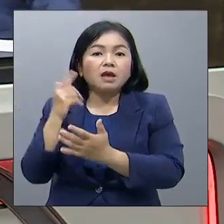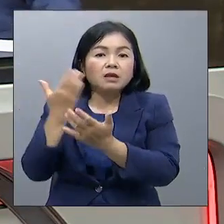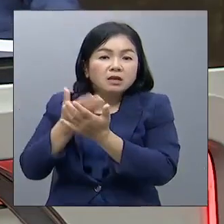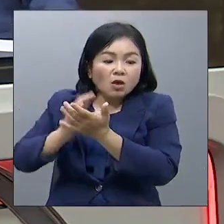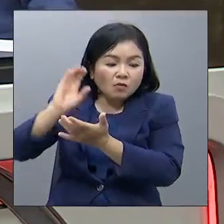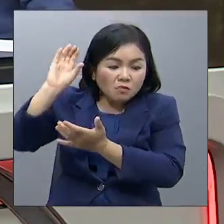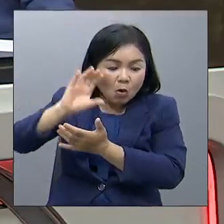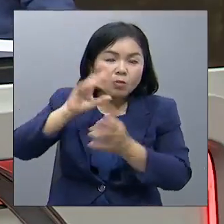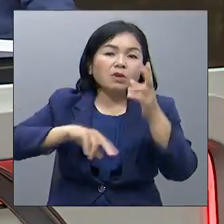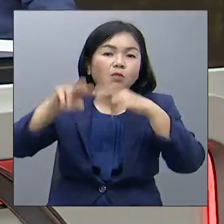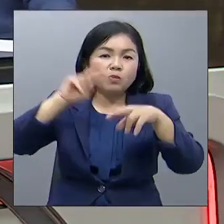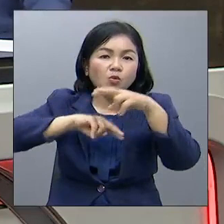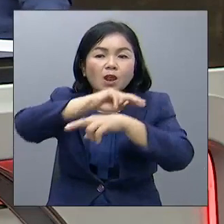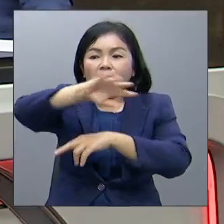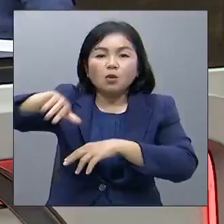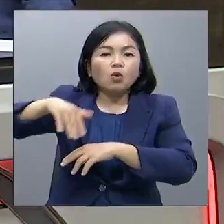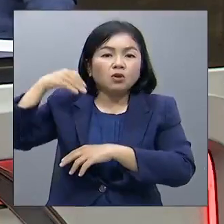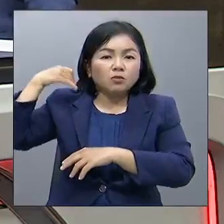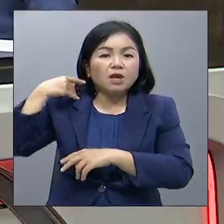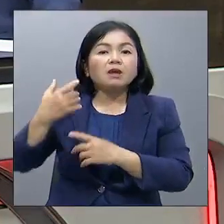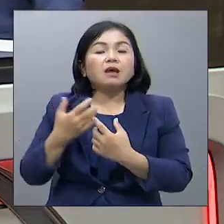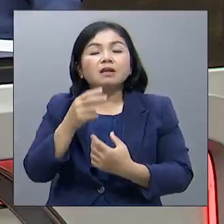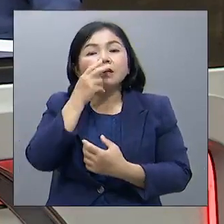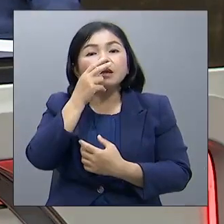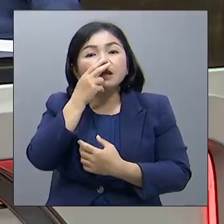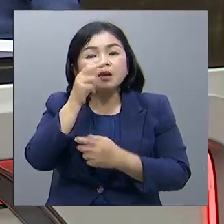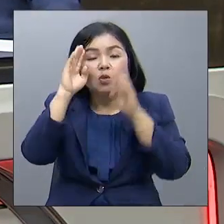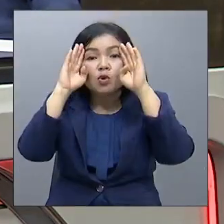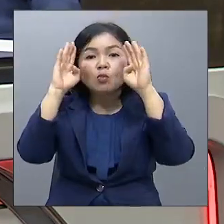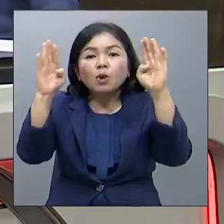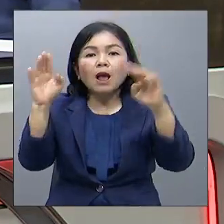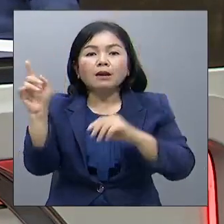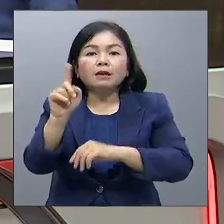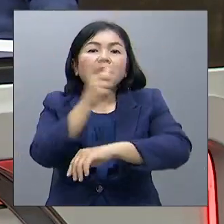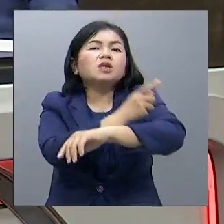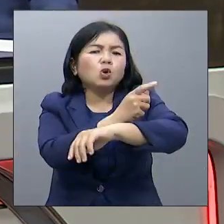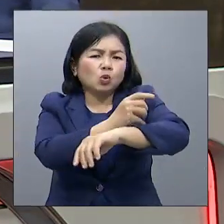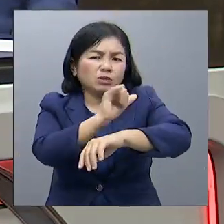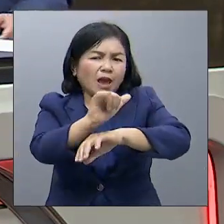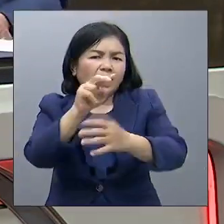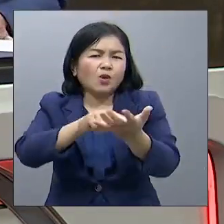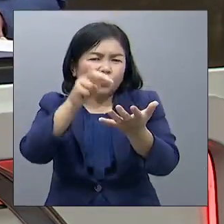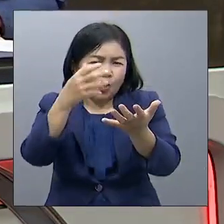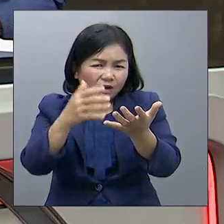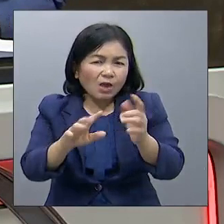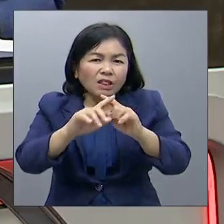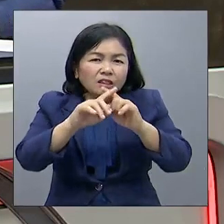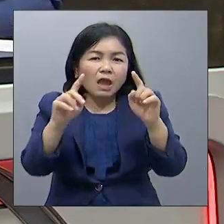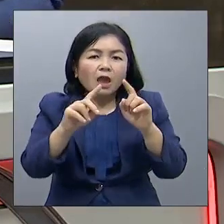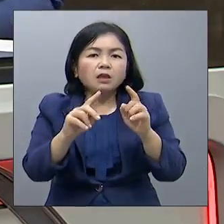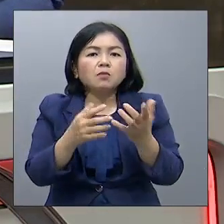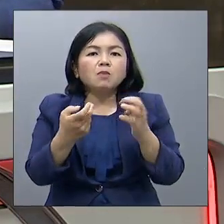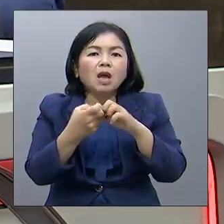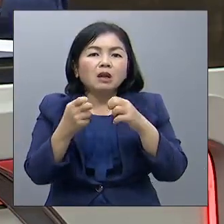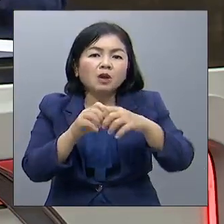ในการดูแลด้วยเช่นเดียวกันนะคะแต่ว่าอย่างที่เราได้เห็นบทเรียนจากที่อยุธยามาแล้วหลายคนอาจจะใจอยู่บอกว่า